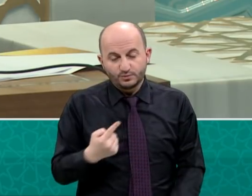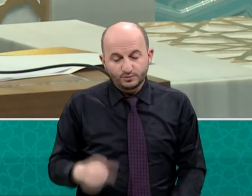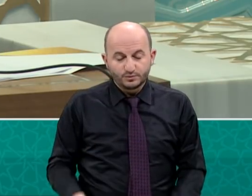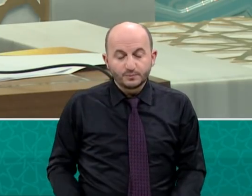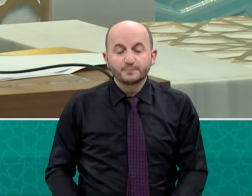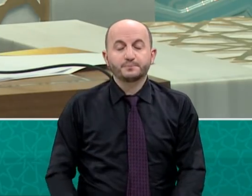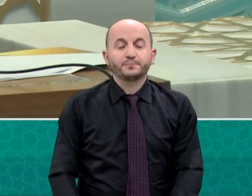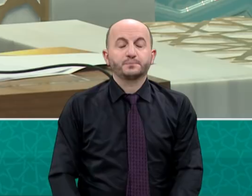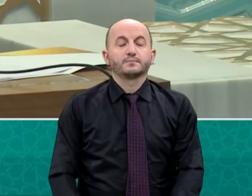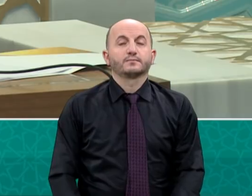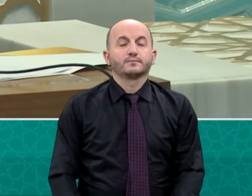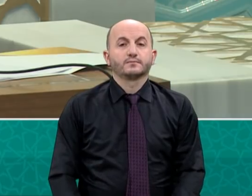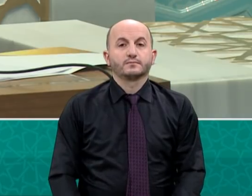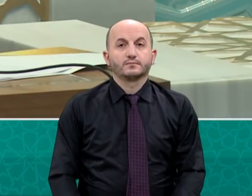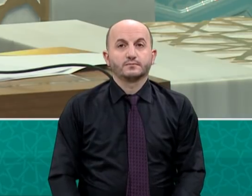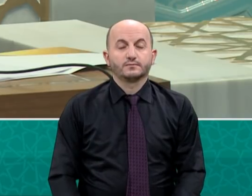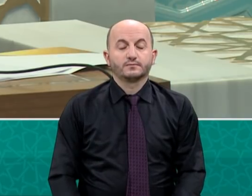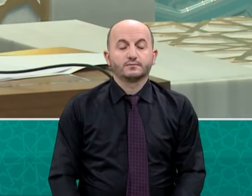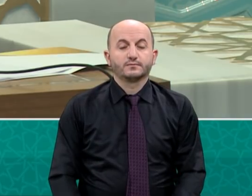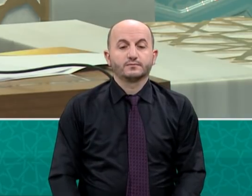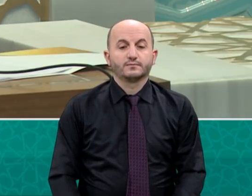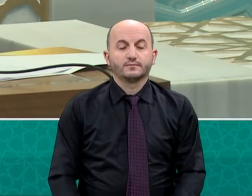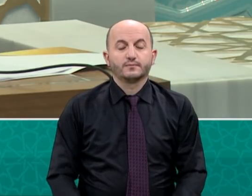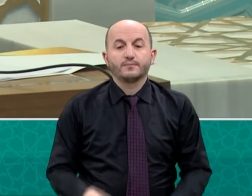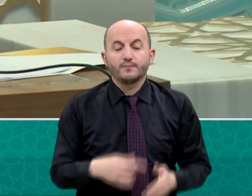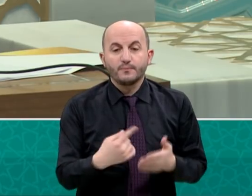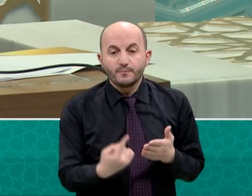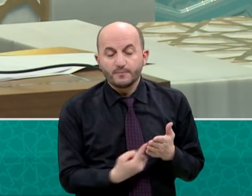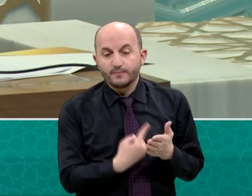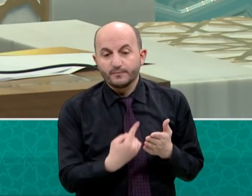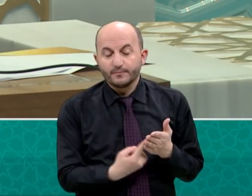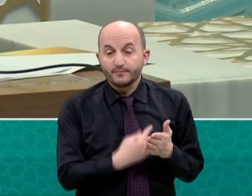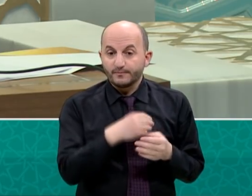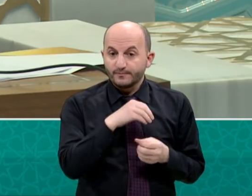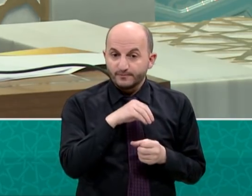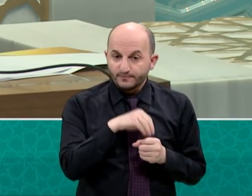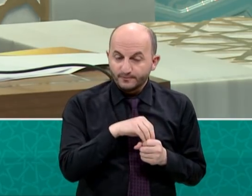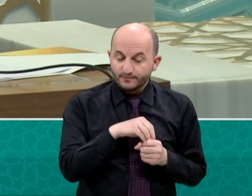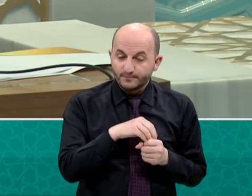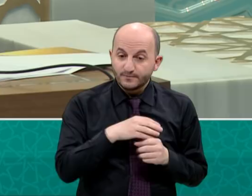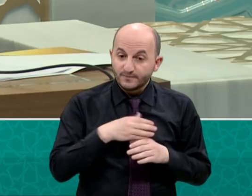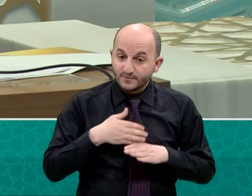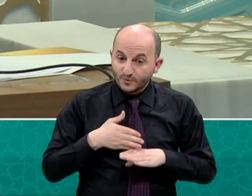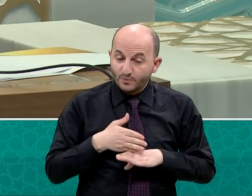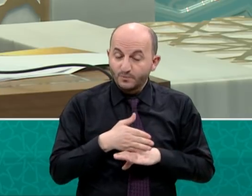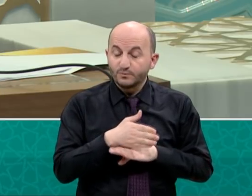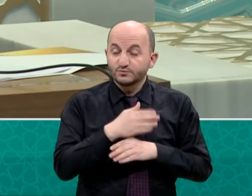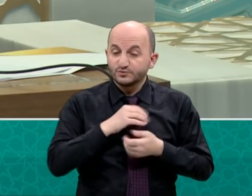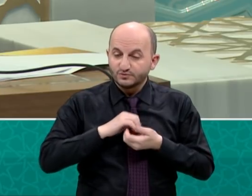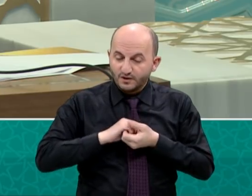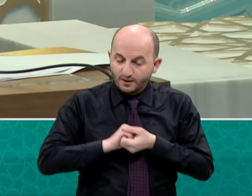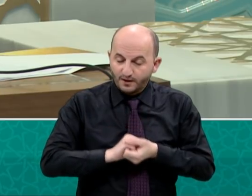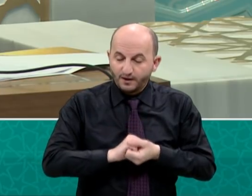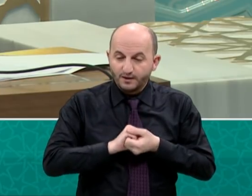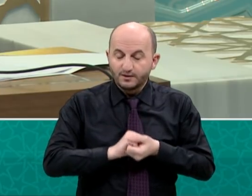O zaman değerli kardeşlerim, Kur'an-ı Kerim'in bu sadakat ve doğruluk sıdkla alakalı